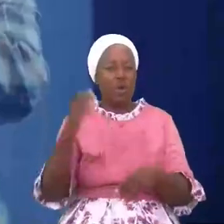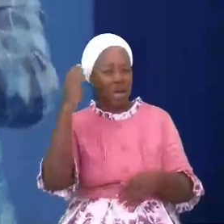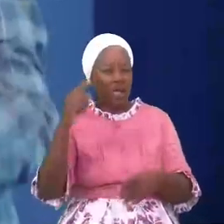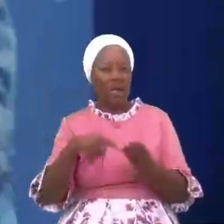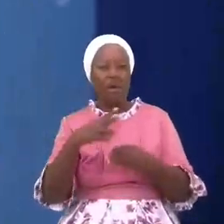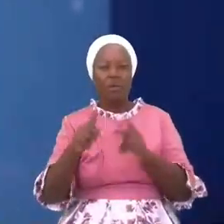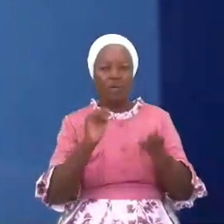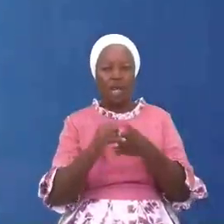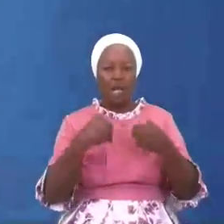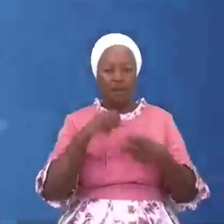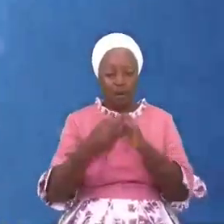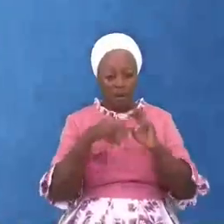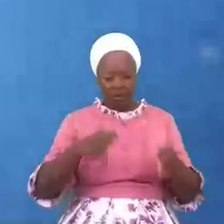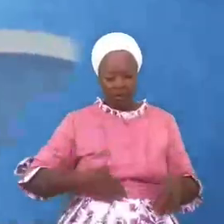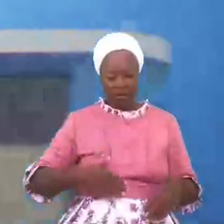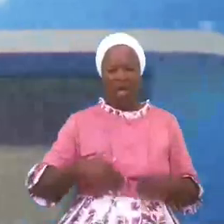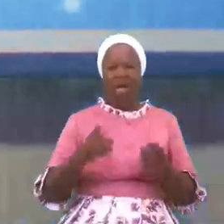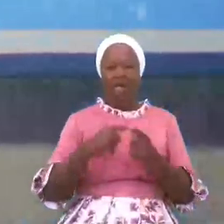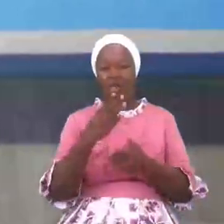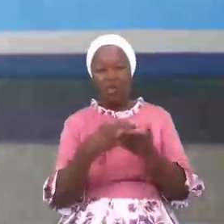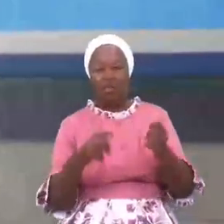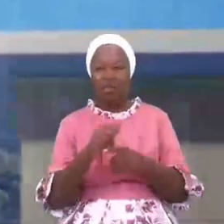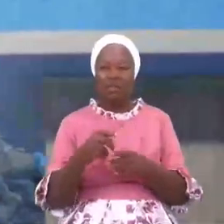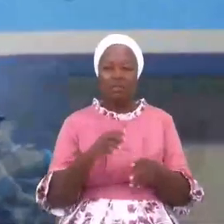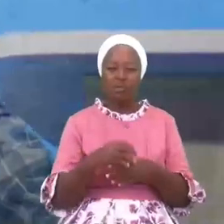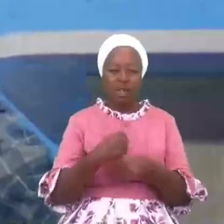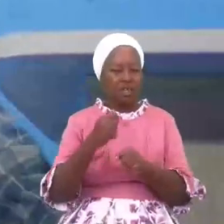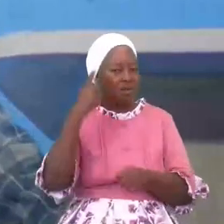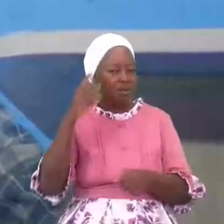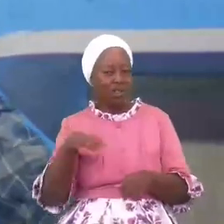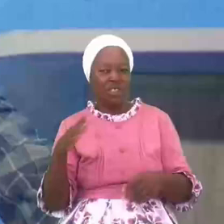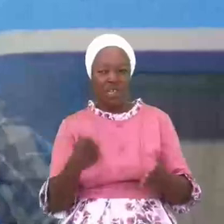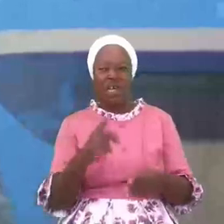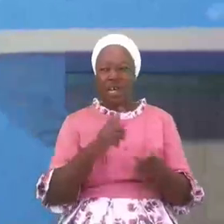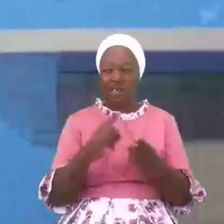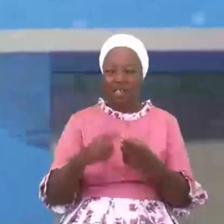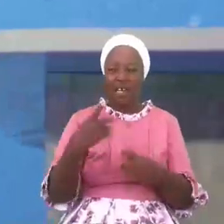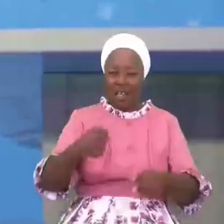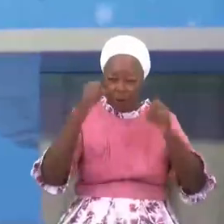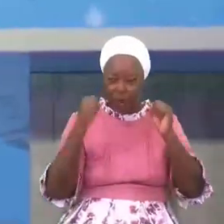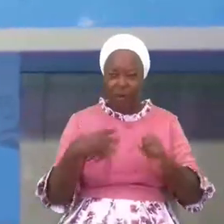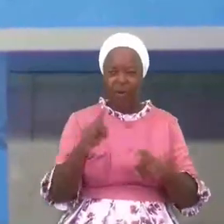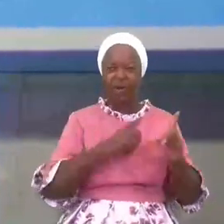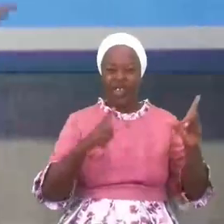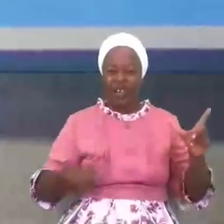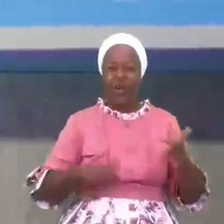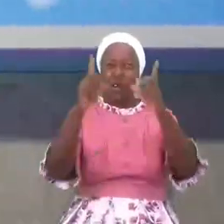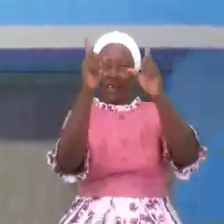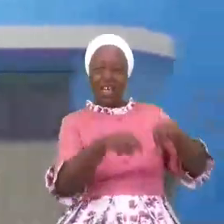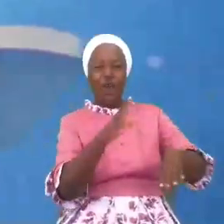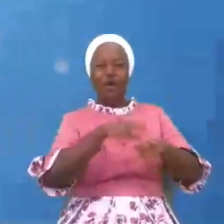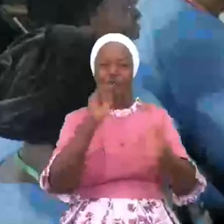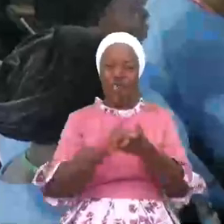des gens qui avaient des problèmes au ventre et c'est quelque chose fait grou-grou-grou là-bas. Et la puissance du Seigneur est venue sur